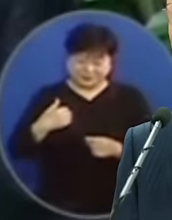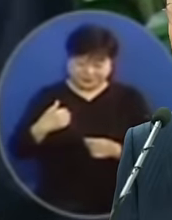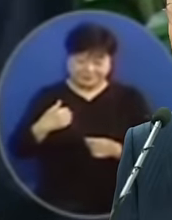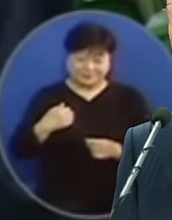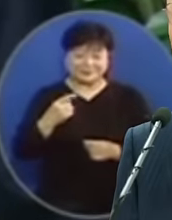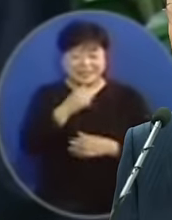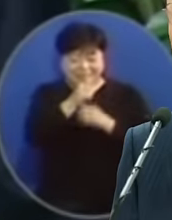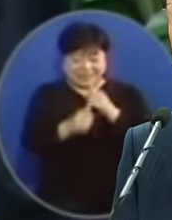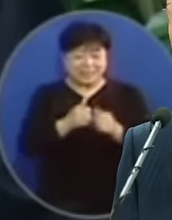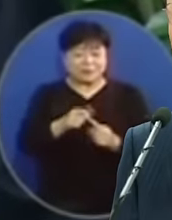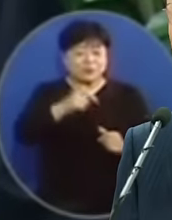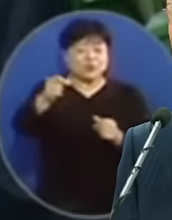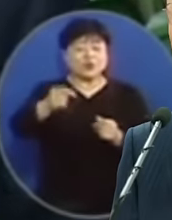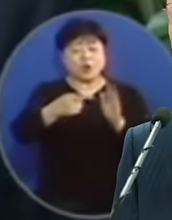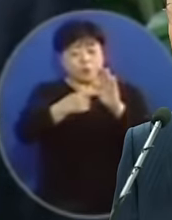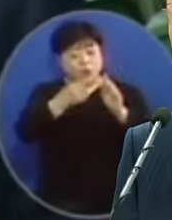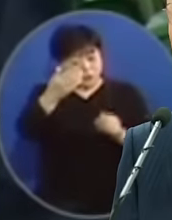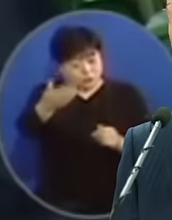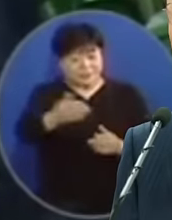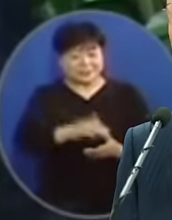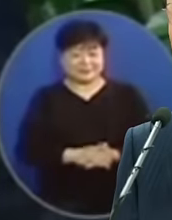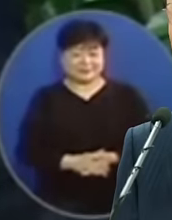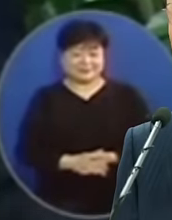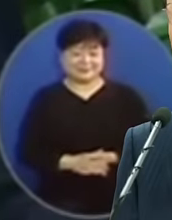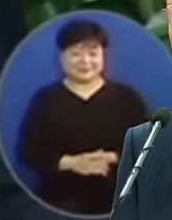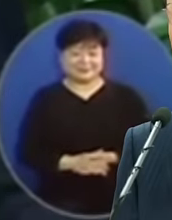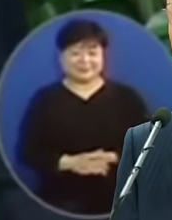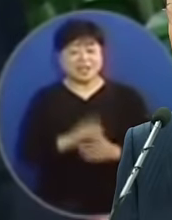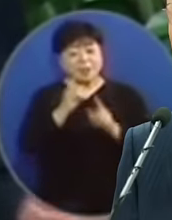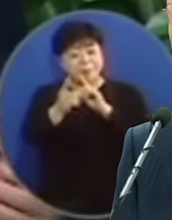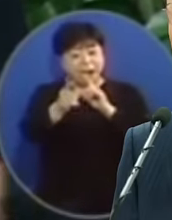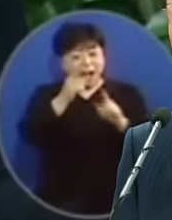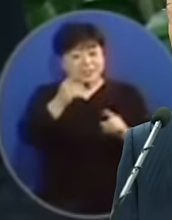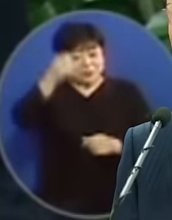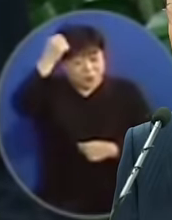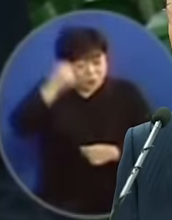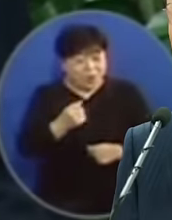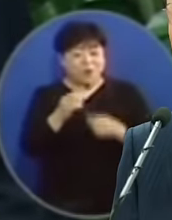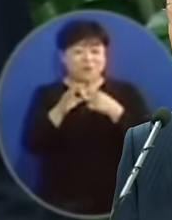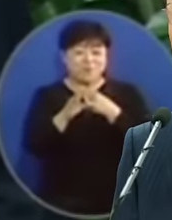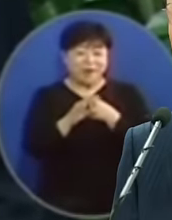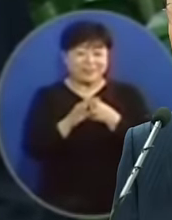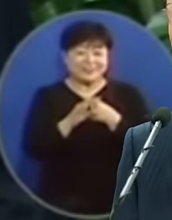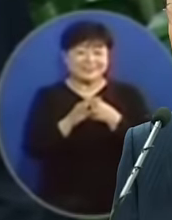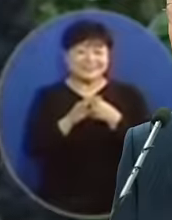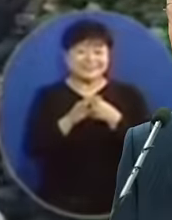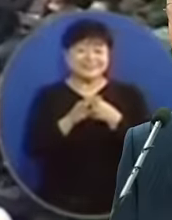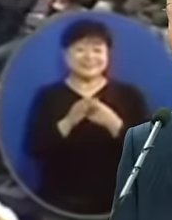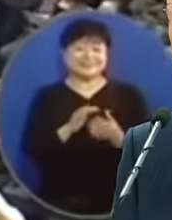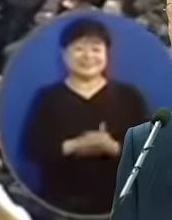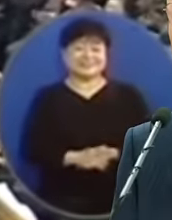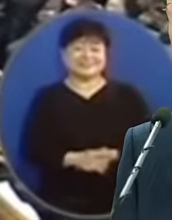저를 하나님의 구원을 보이리라. 이 말씀을 외우고 나면은